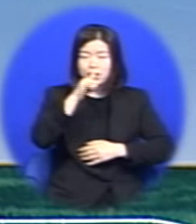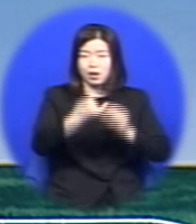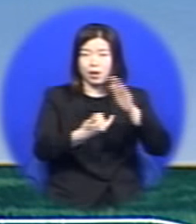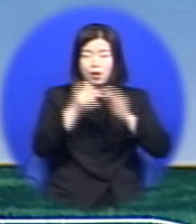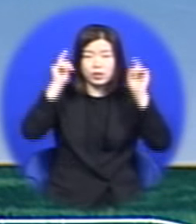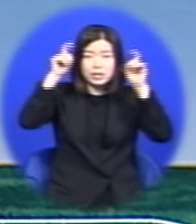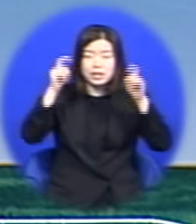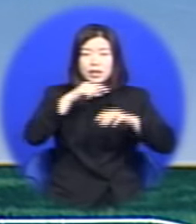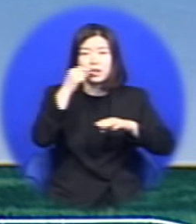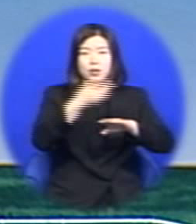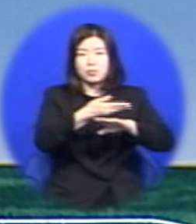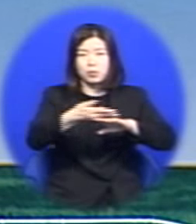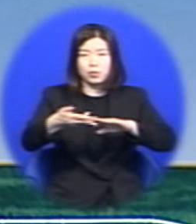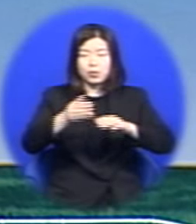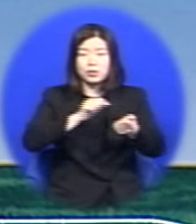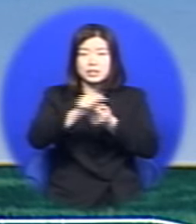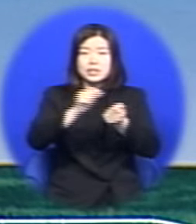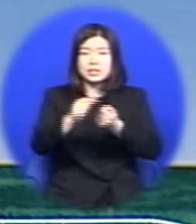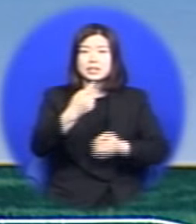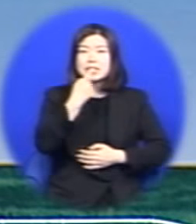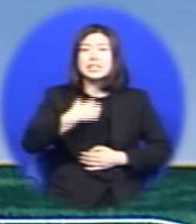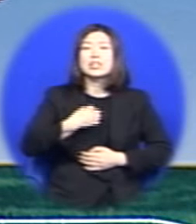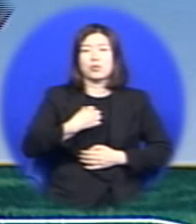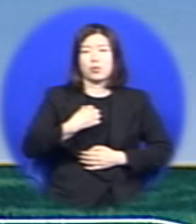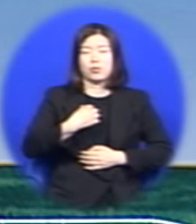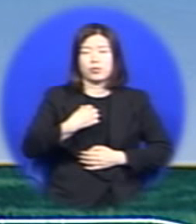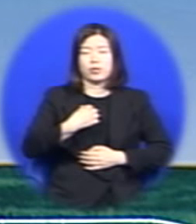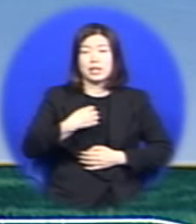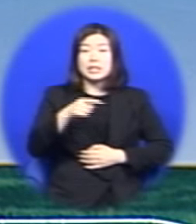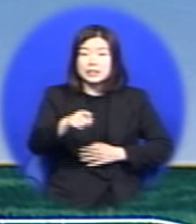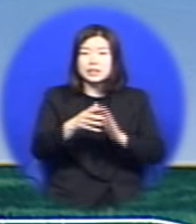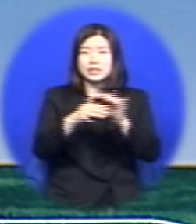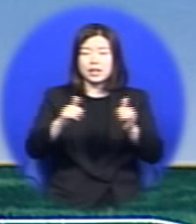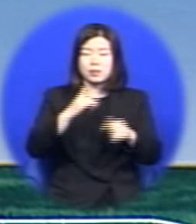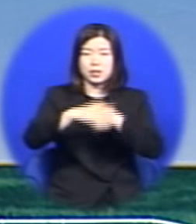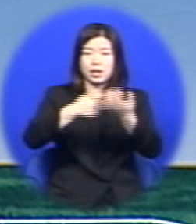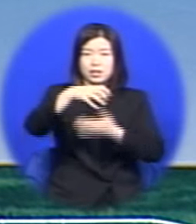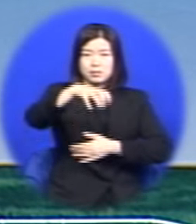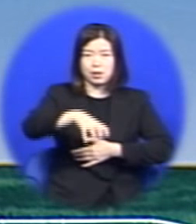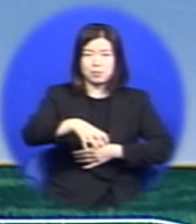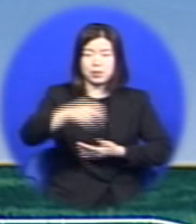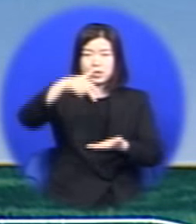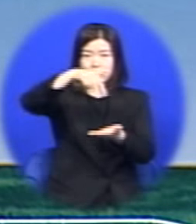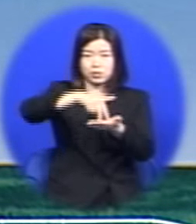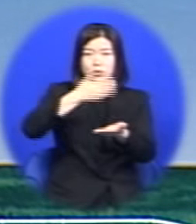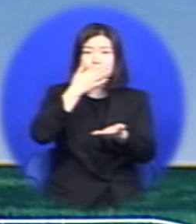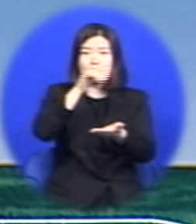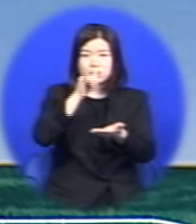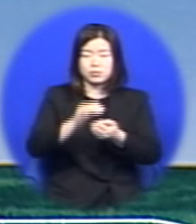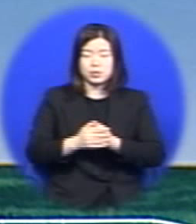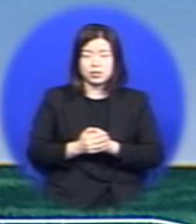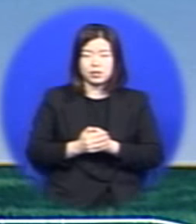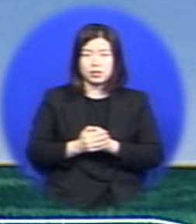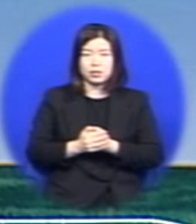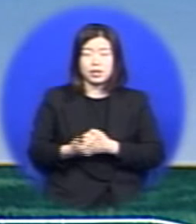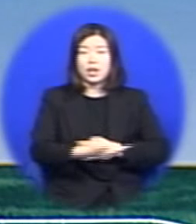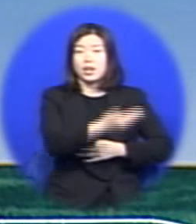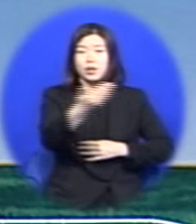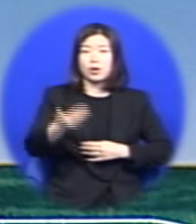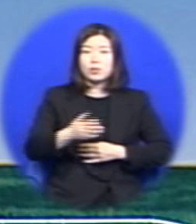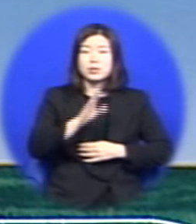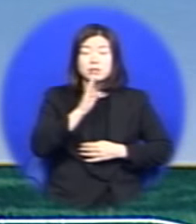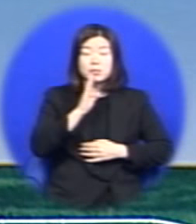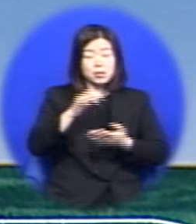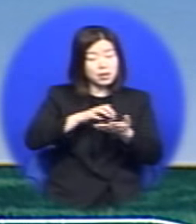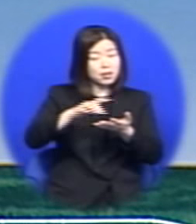흰옷을 입었습니다. 그들이 하나님 앞에 서는 것입니다. 여러분, 여러분들이 정말 계산을